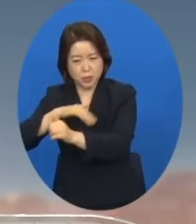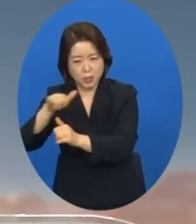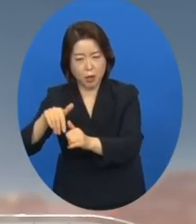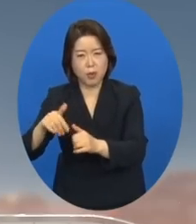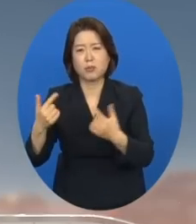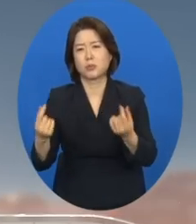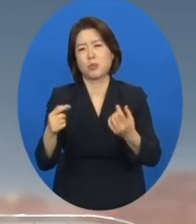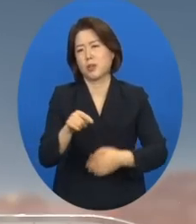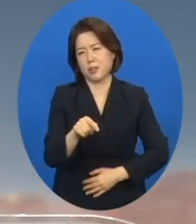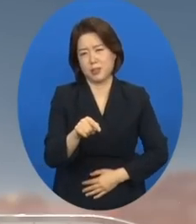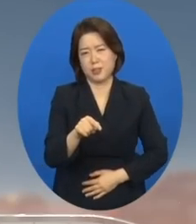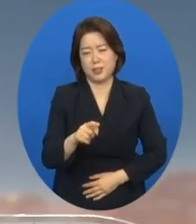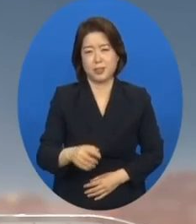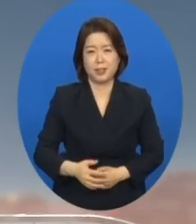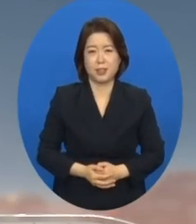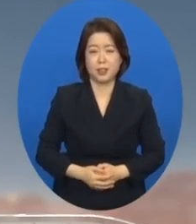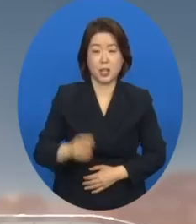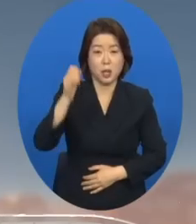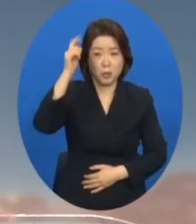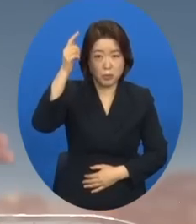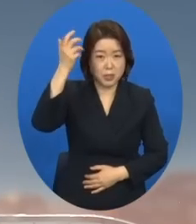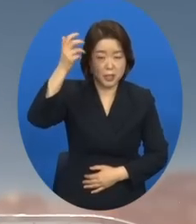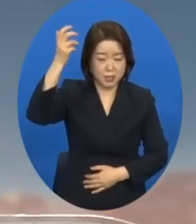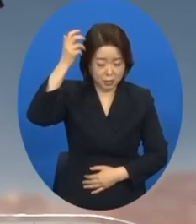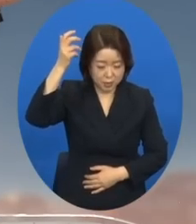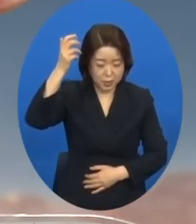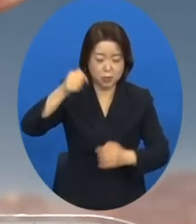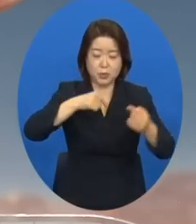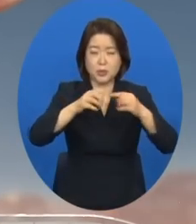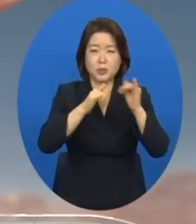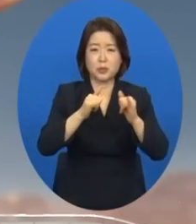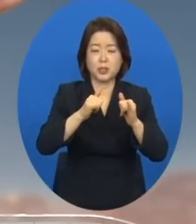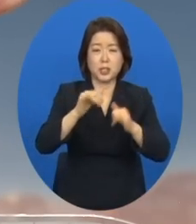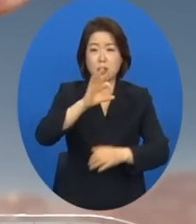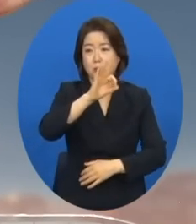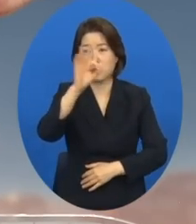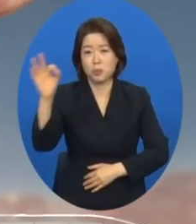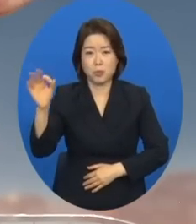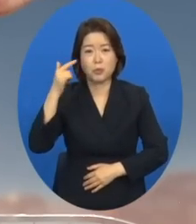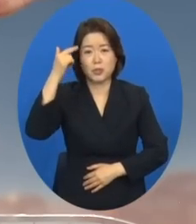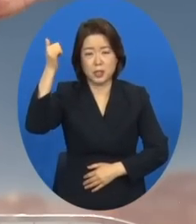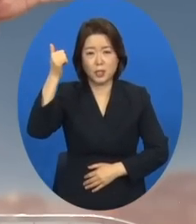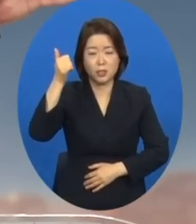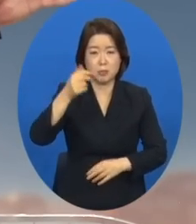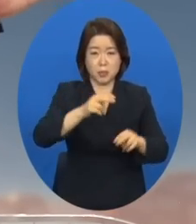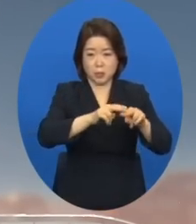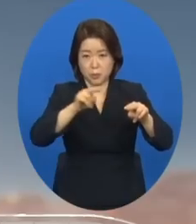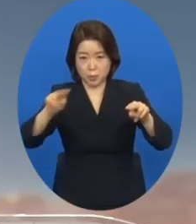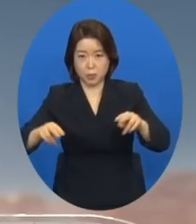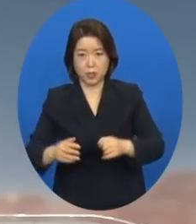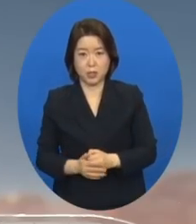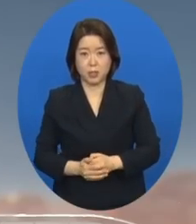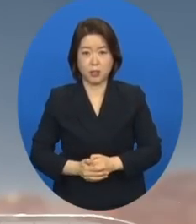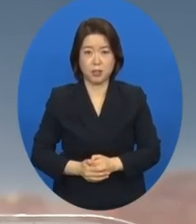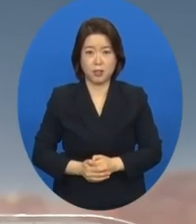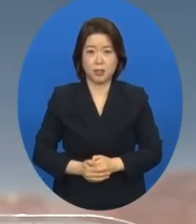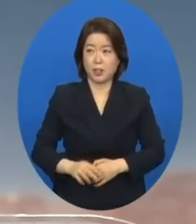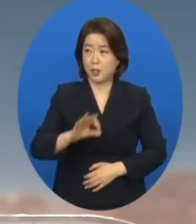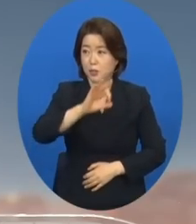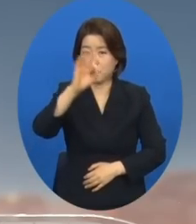때문에 그렇습니다 위대한 영적 기도자 유 목사님이 은퇴하셨어요 그분은 다시 돌아오실